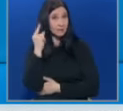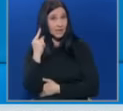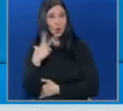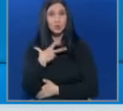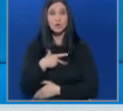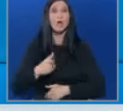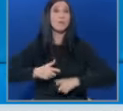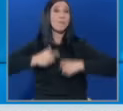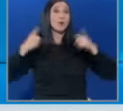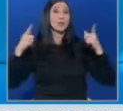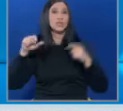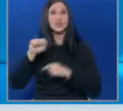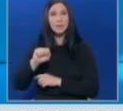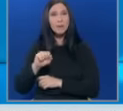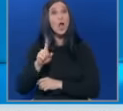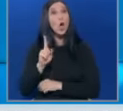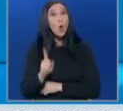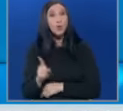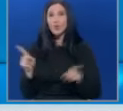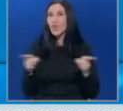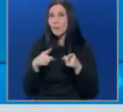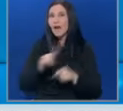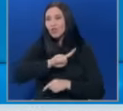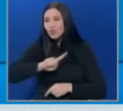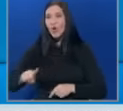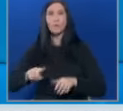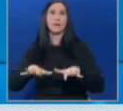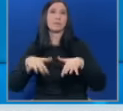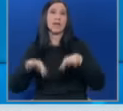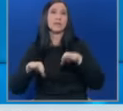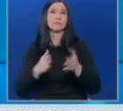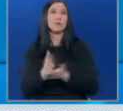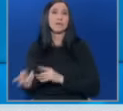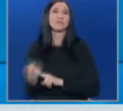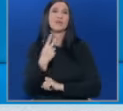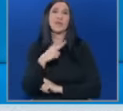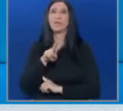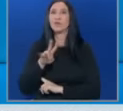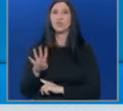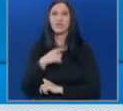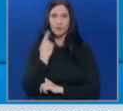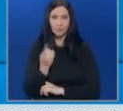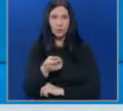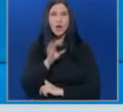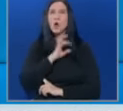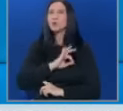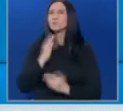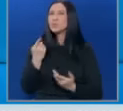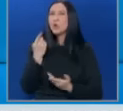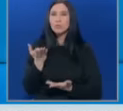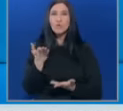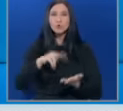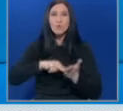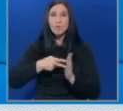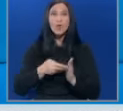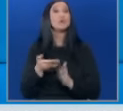от Социал-демократическата партия, който да управлява до парламентарните избори през 2024 година. Успешен ли е